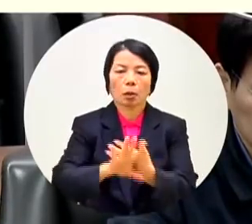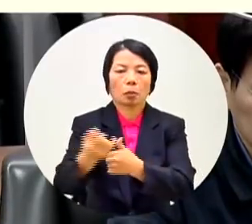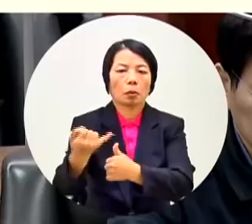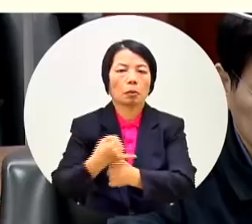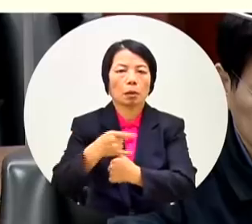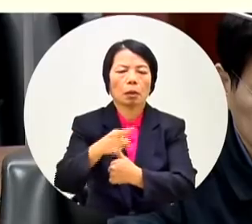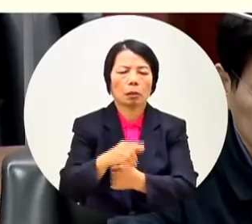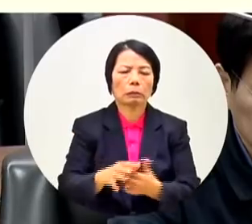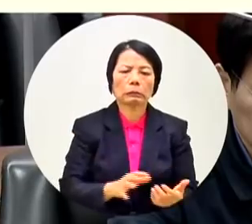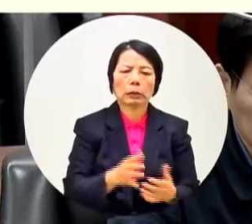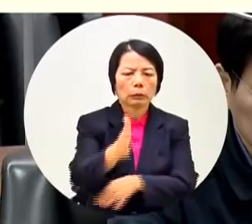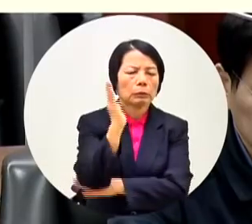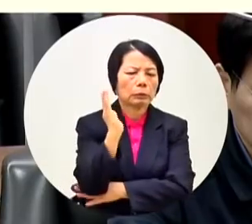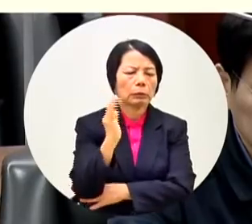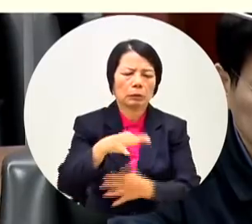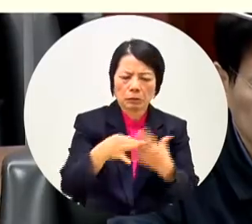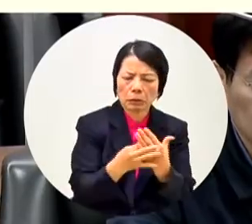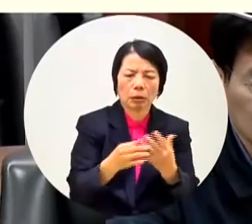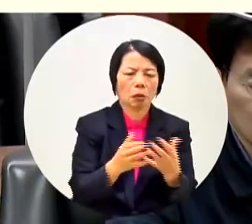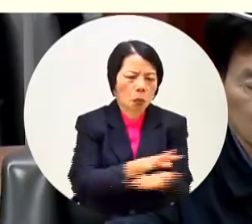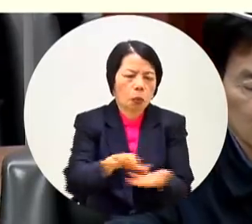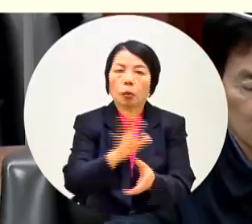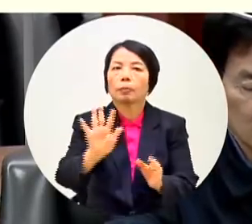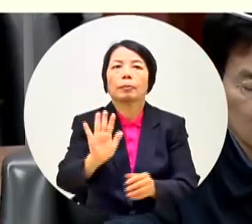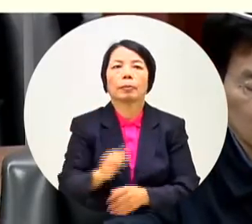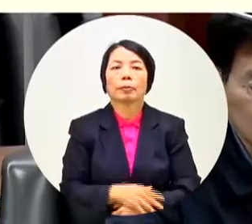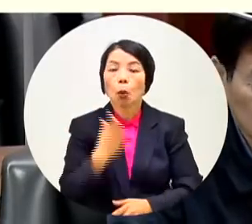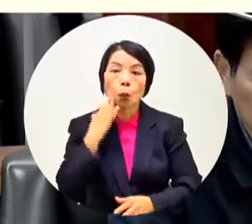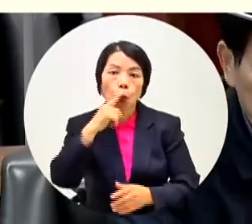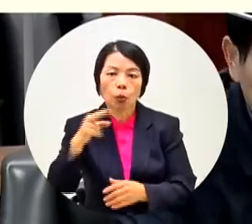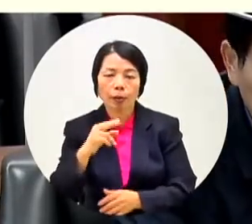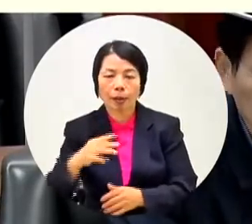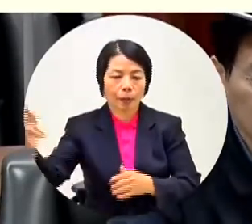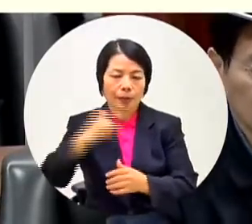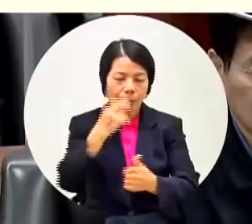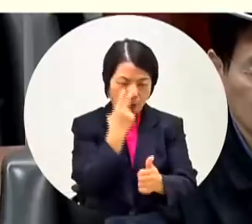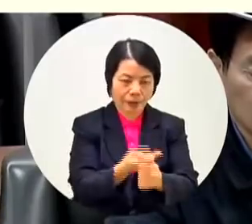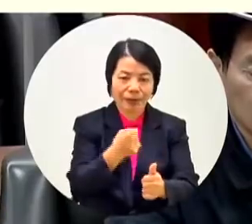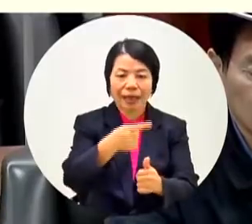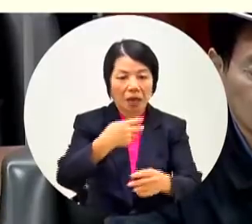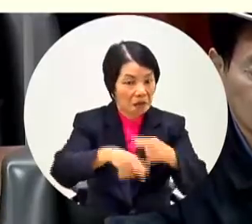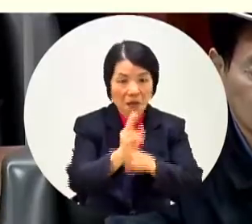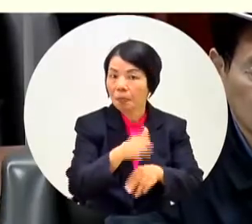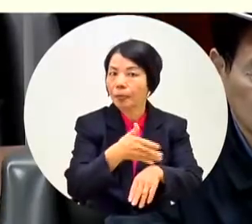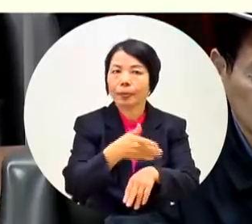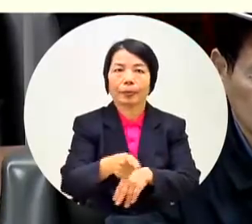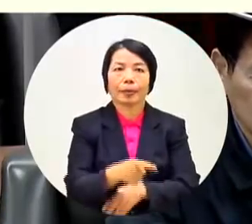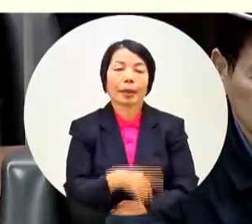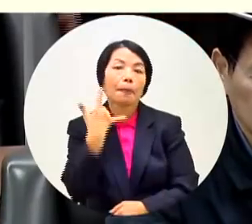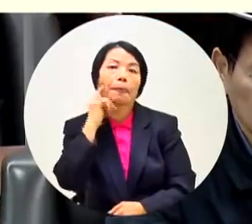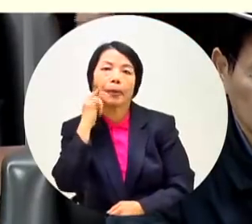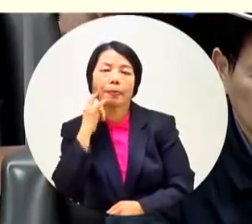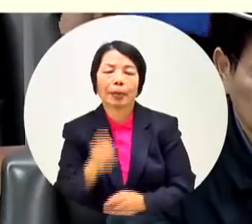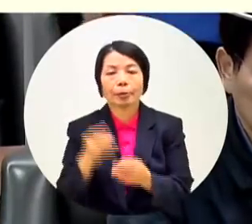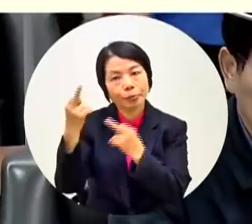依亲代工我感觉足好啊。这人阁袂走哦，因老爸老母兄弟姊妹来甲咱